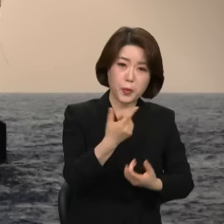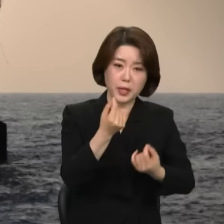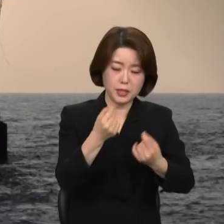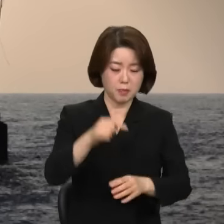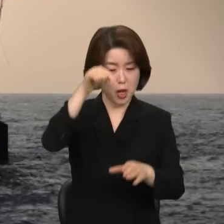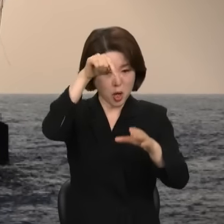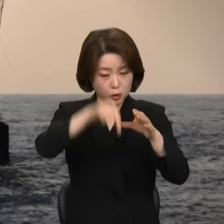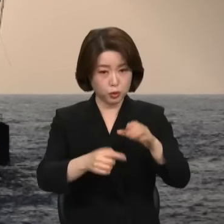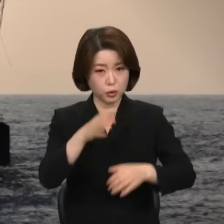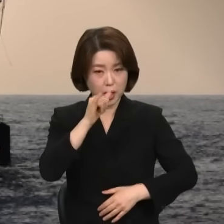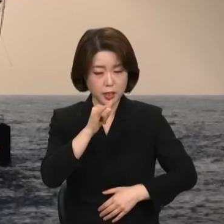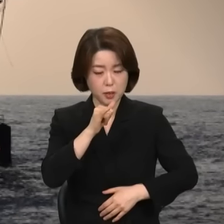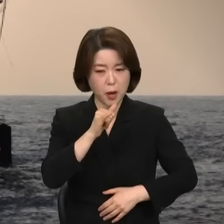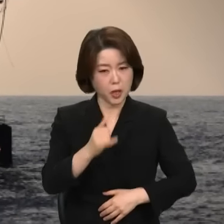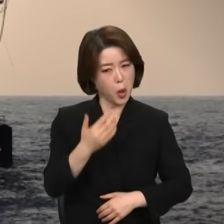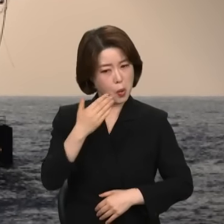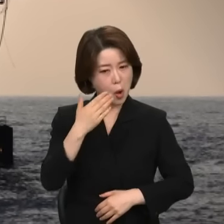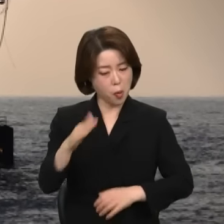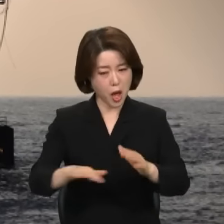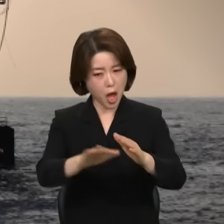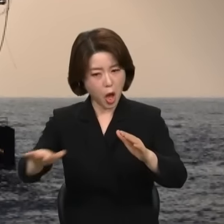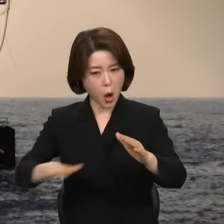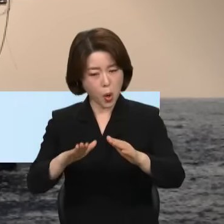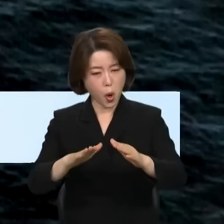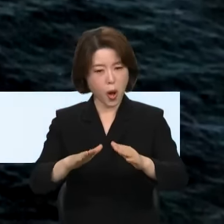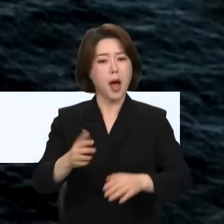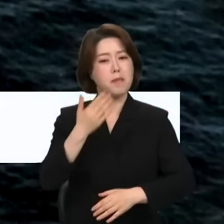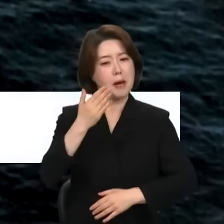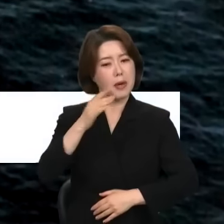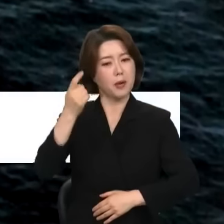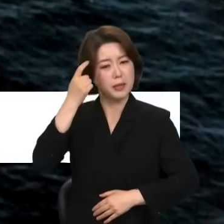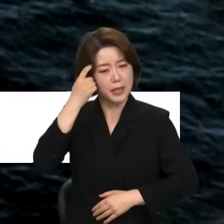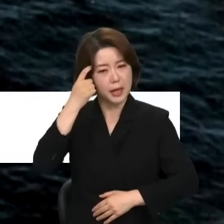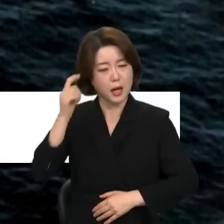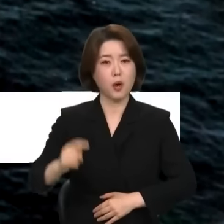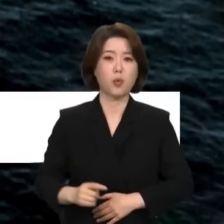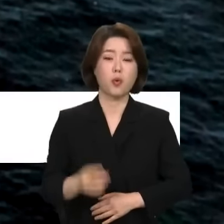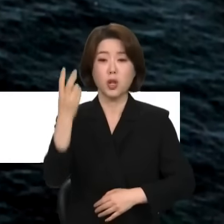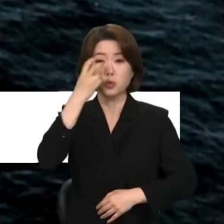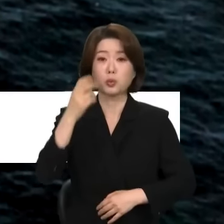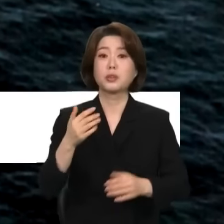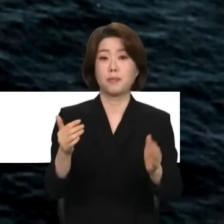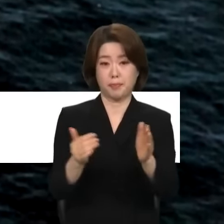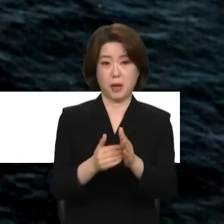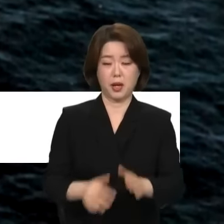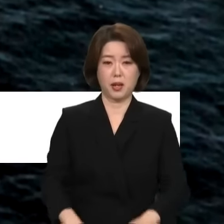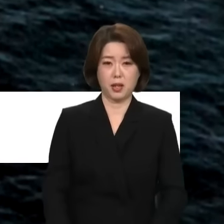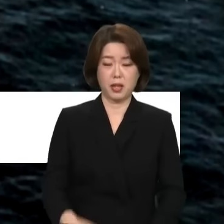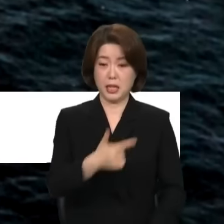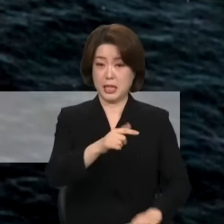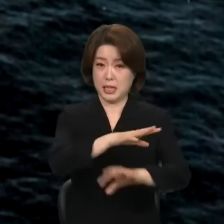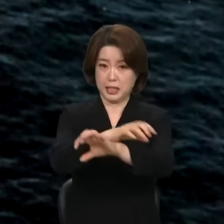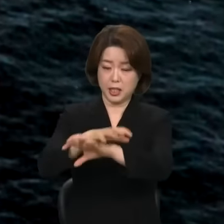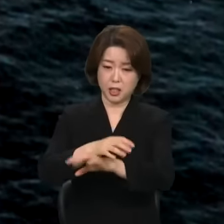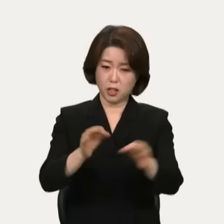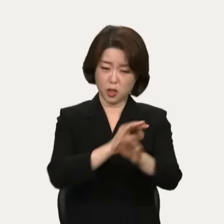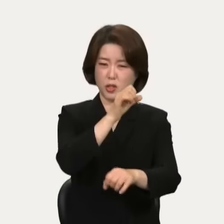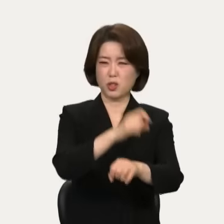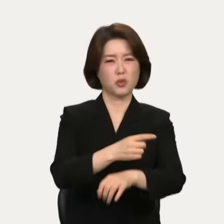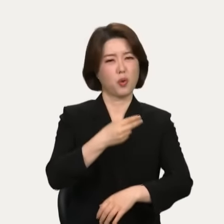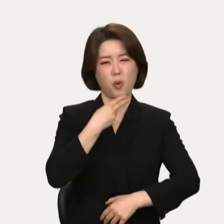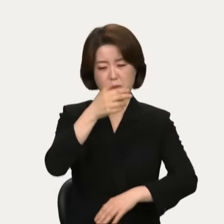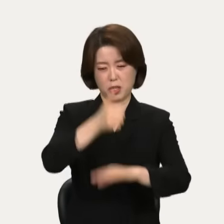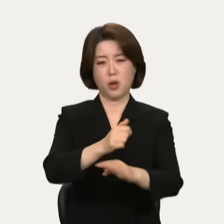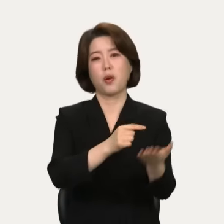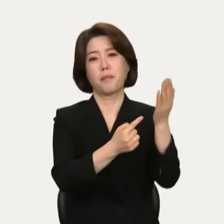개발을 할 수 있는 유망 구조로 가정에서 분석을 했다는 얘기입니다 대개는 경제성이 없다는 결과가 나왔습니다